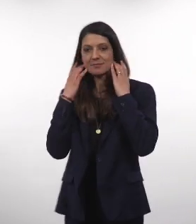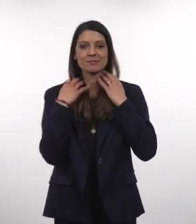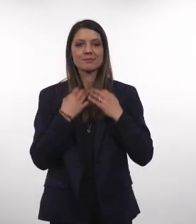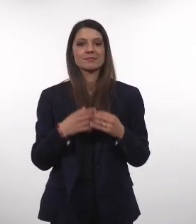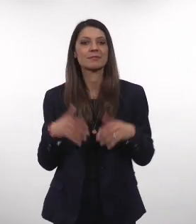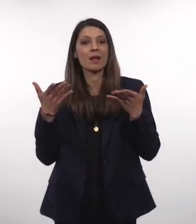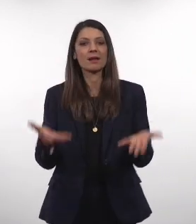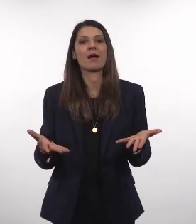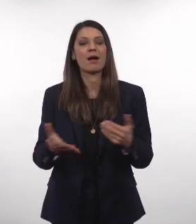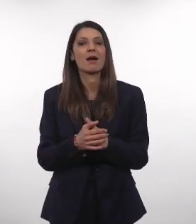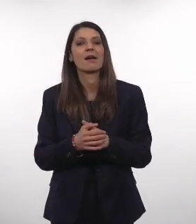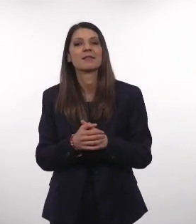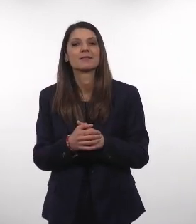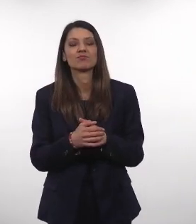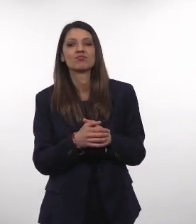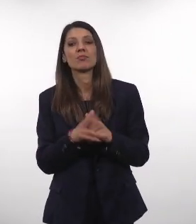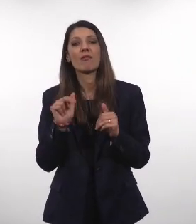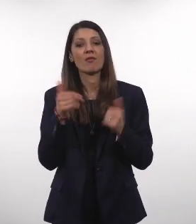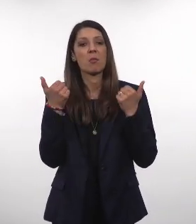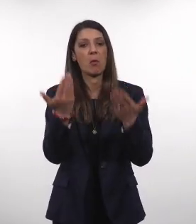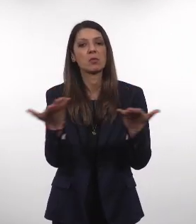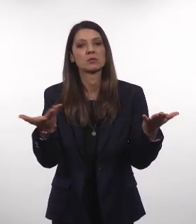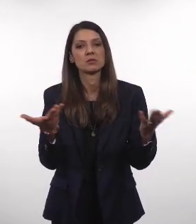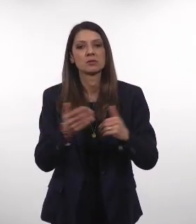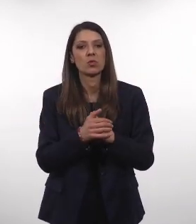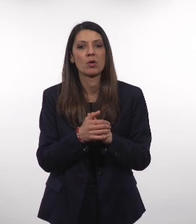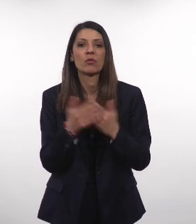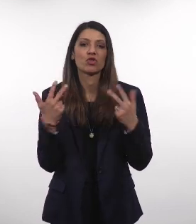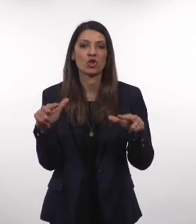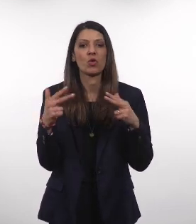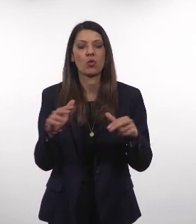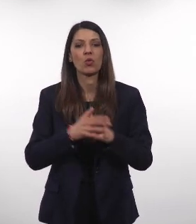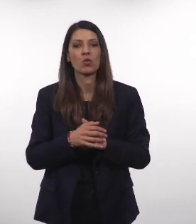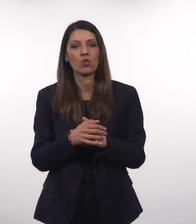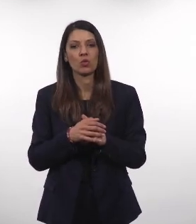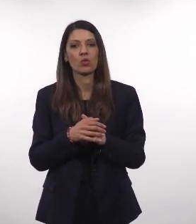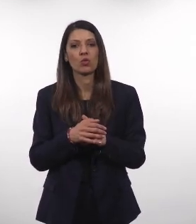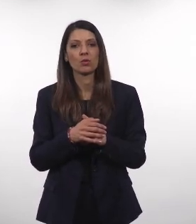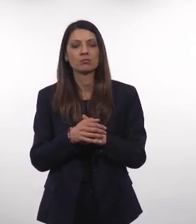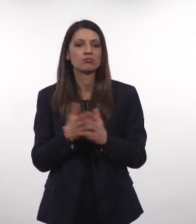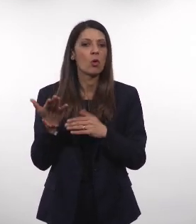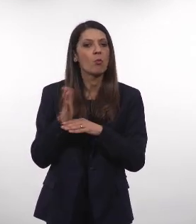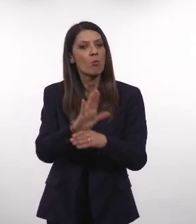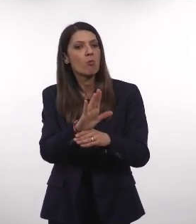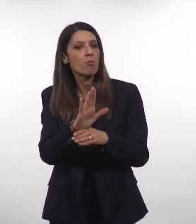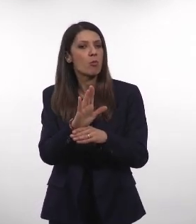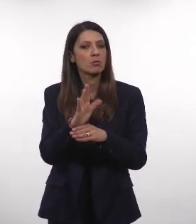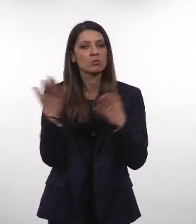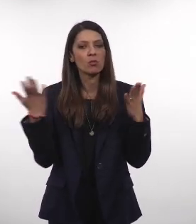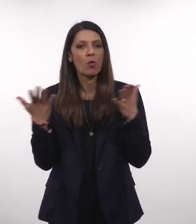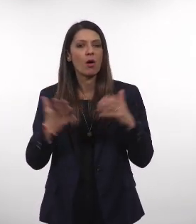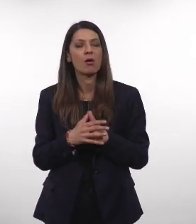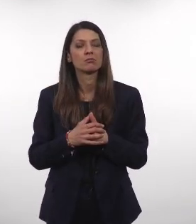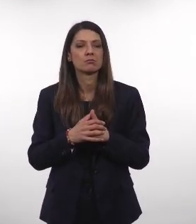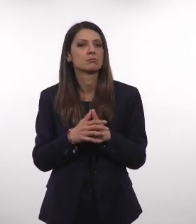Donc là, on va vous proposer une vidéo pour vous montrer un petit peu